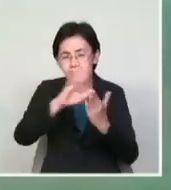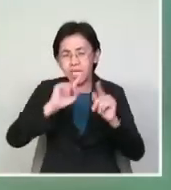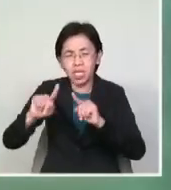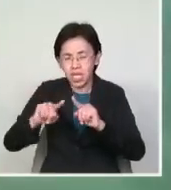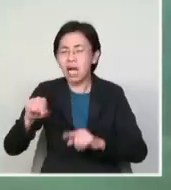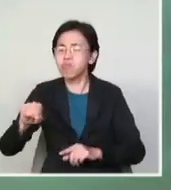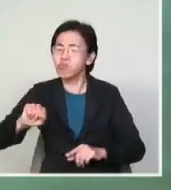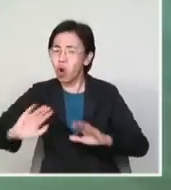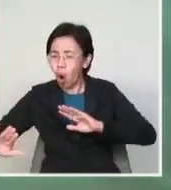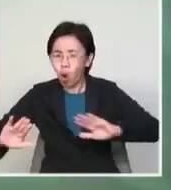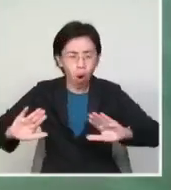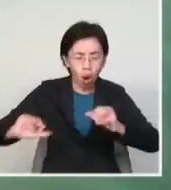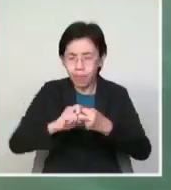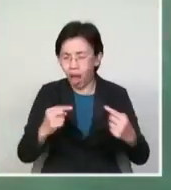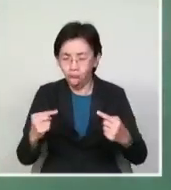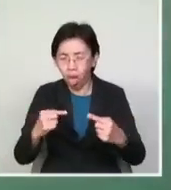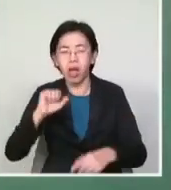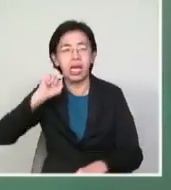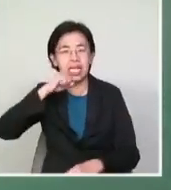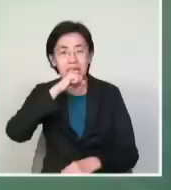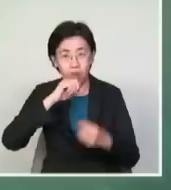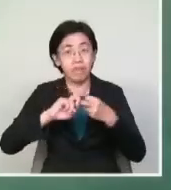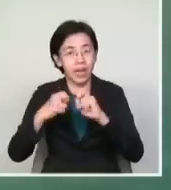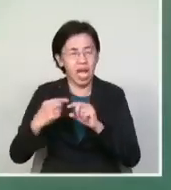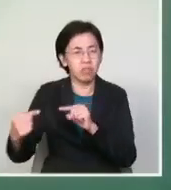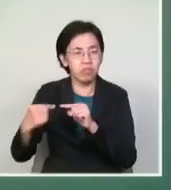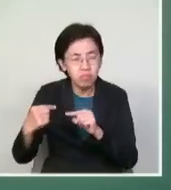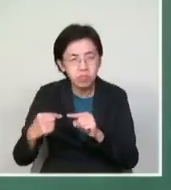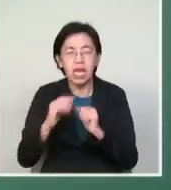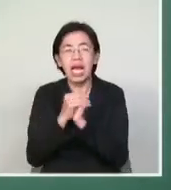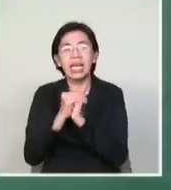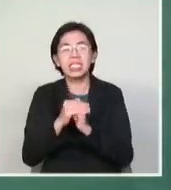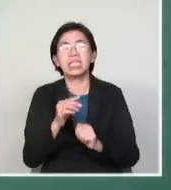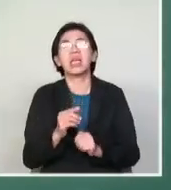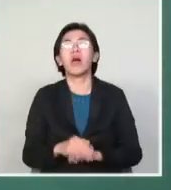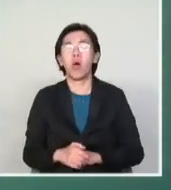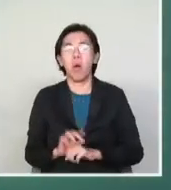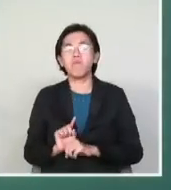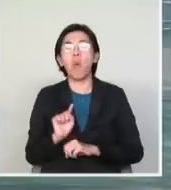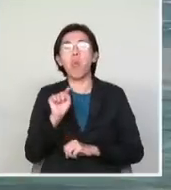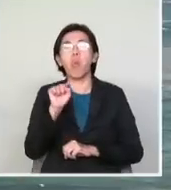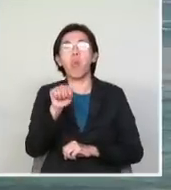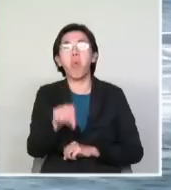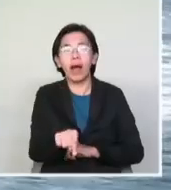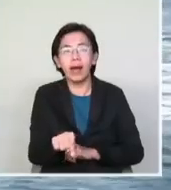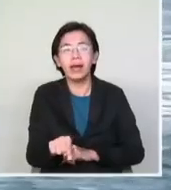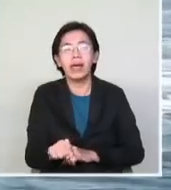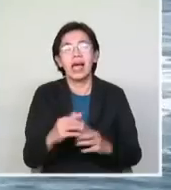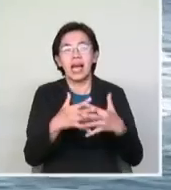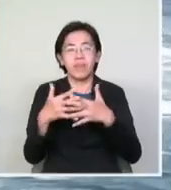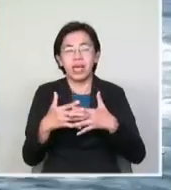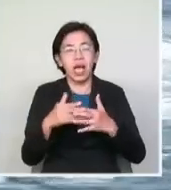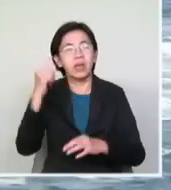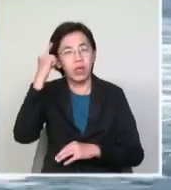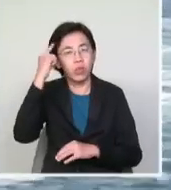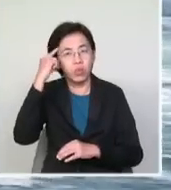ต้แล้วก็พื้นที่ของไต้หวันนะคะแล้วก็ผลักดันให้จีนเนี่ยต้องแสดงศักยภาพในครั้งนี้ค่ะเพื่อให้สหรัฐเนี่ยตระหนัก